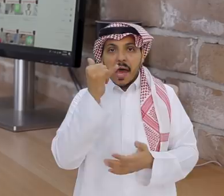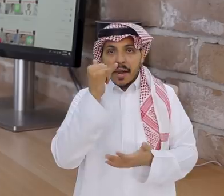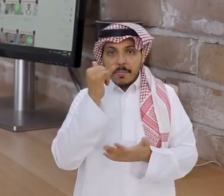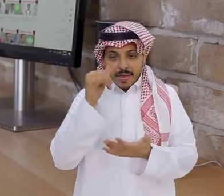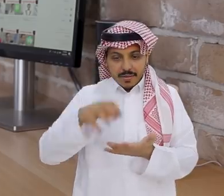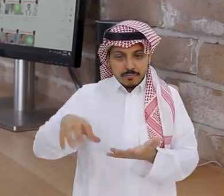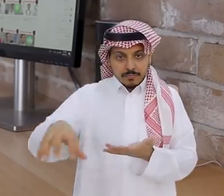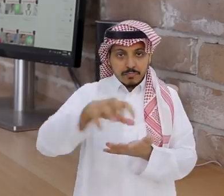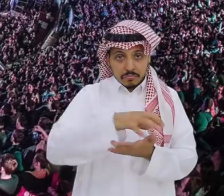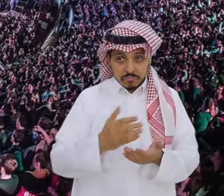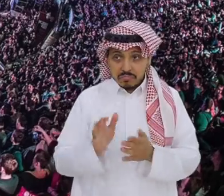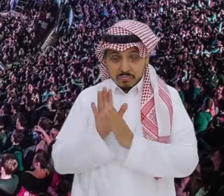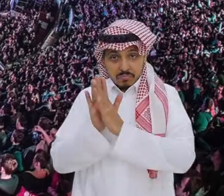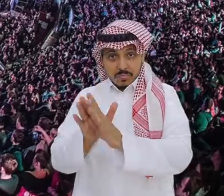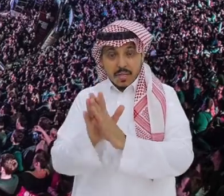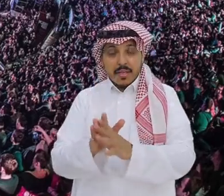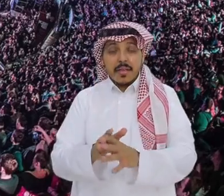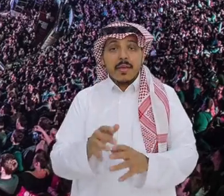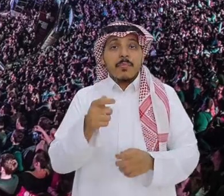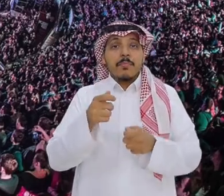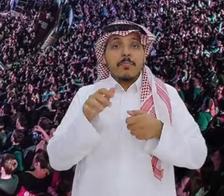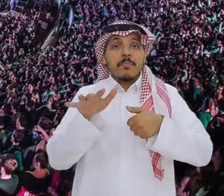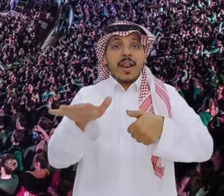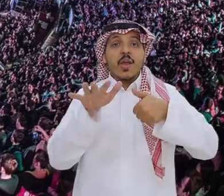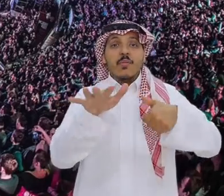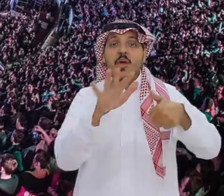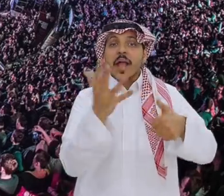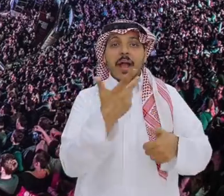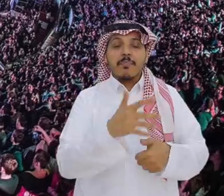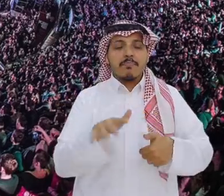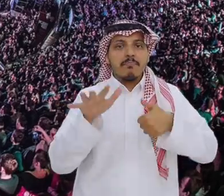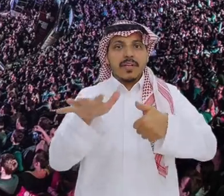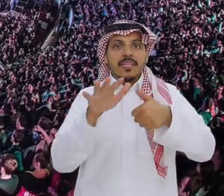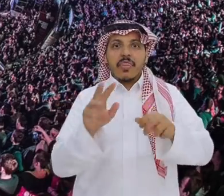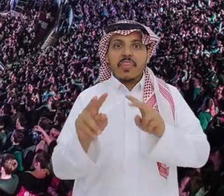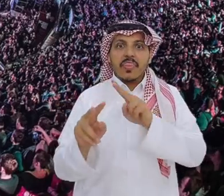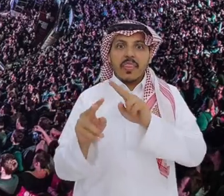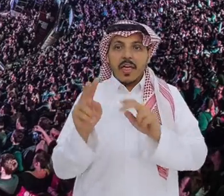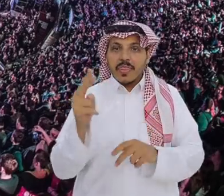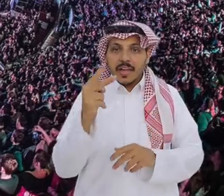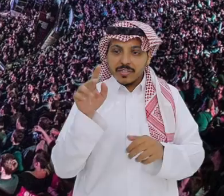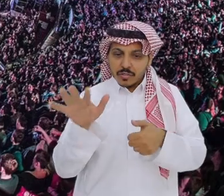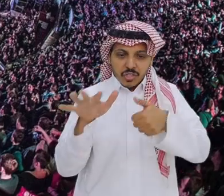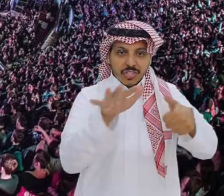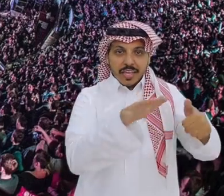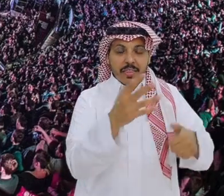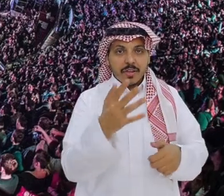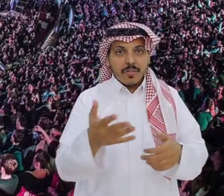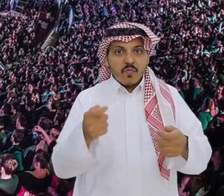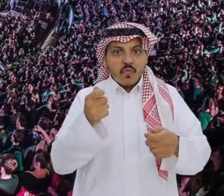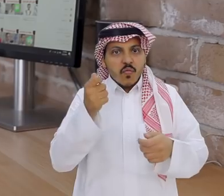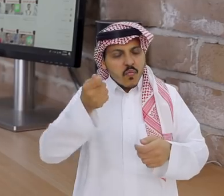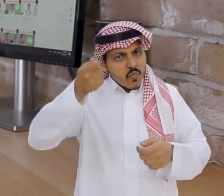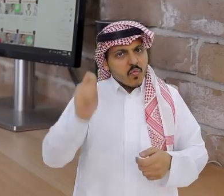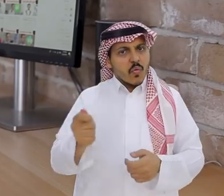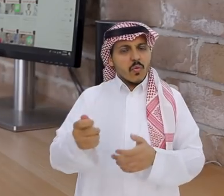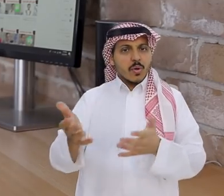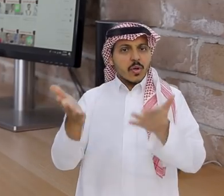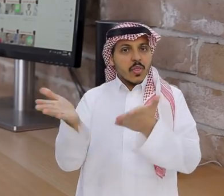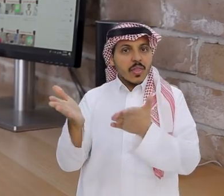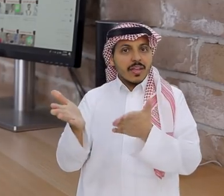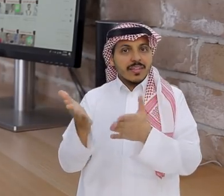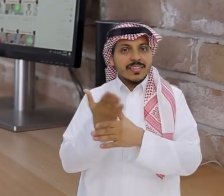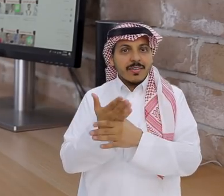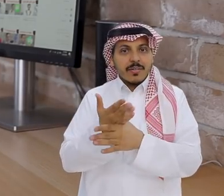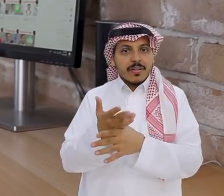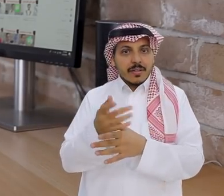أصلا هي صناعات بمئات الملايين إذا مو مليارات، مثلا لو تكلمنا على Call of Duty، شيء جدا منطقي